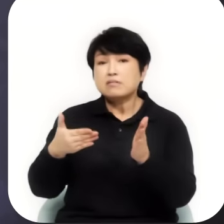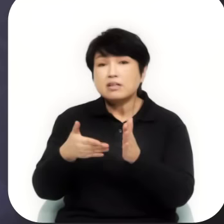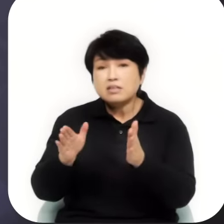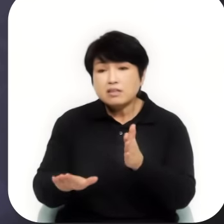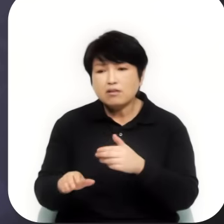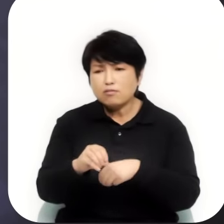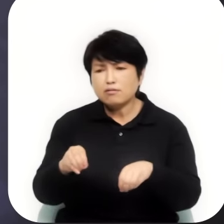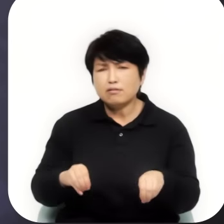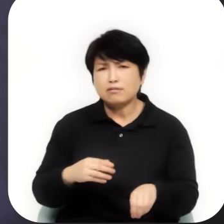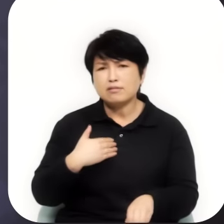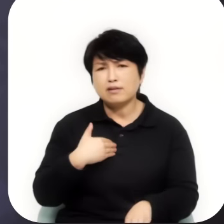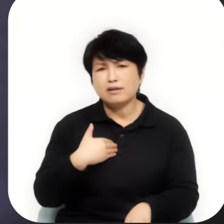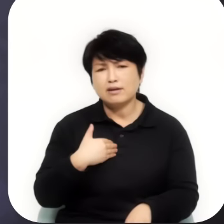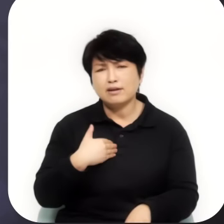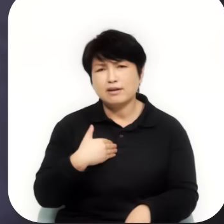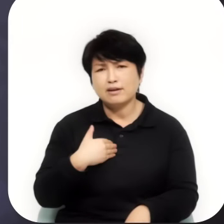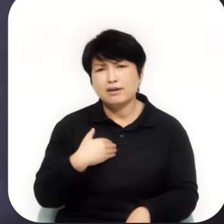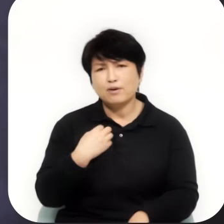더 못해지는 거예요.